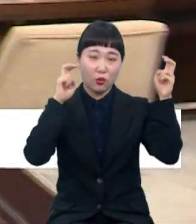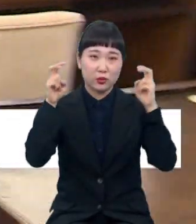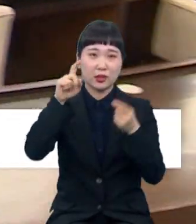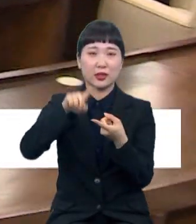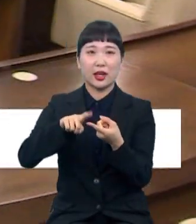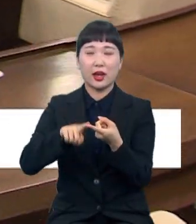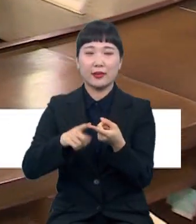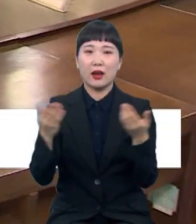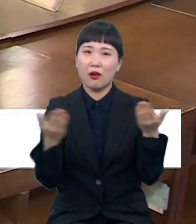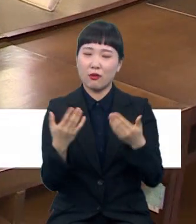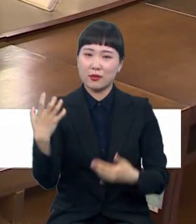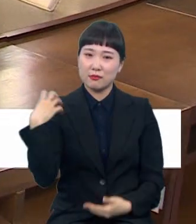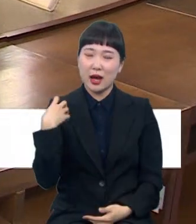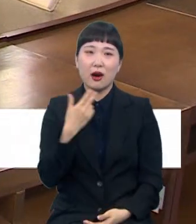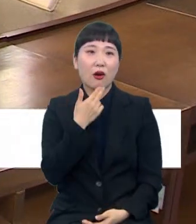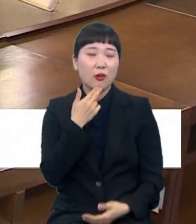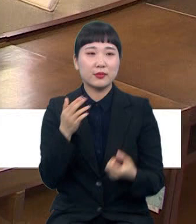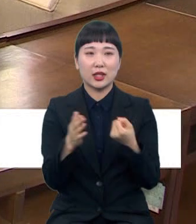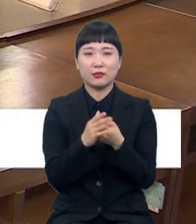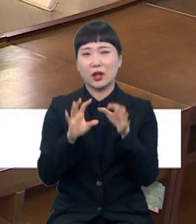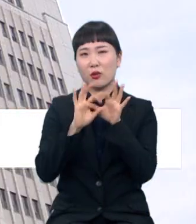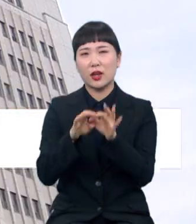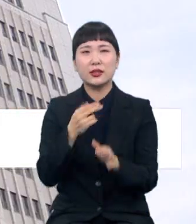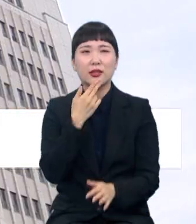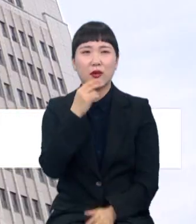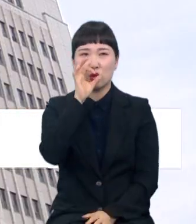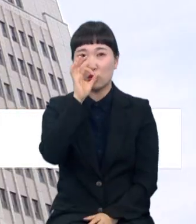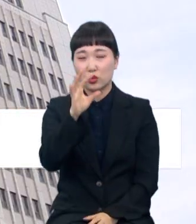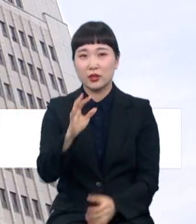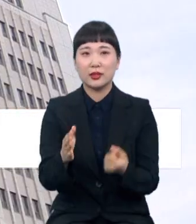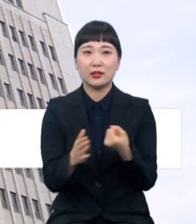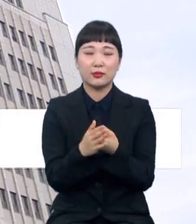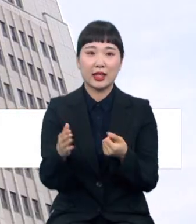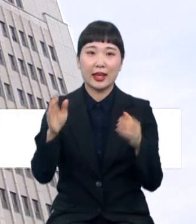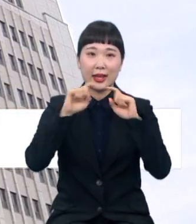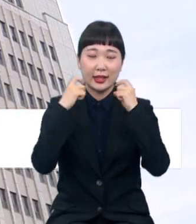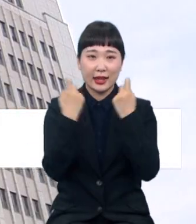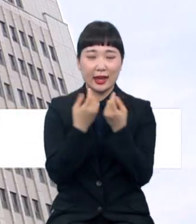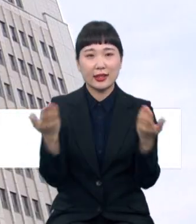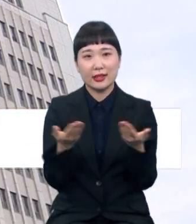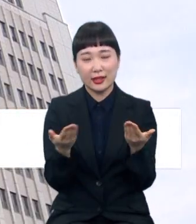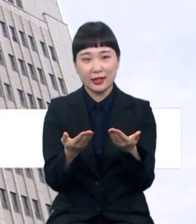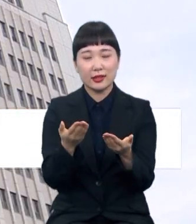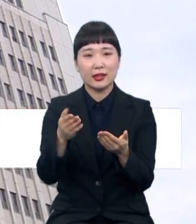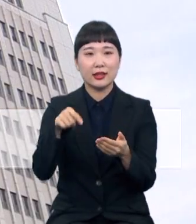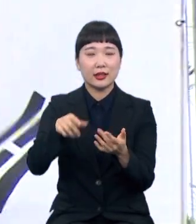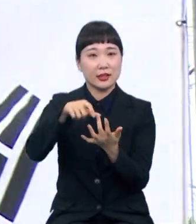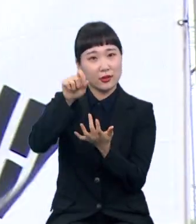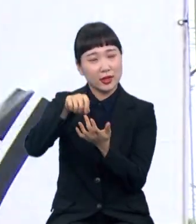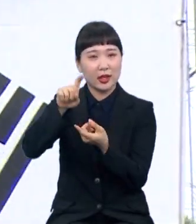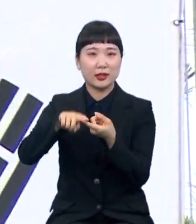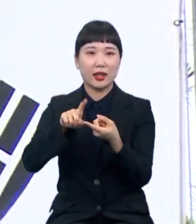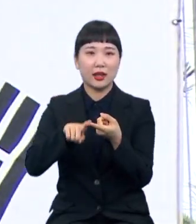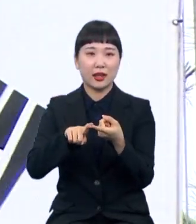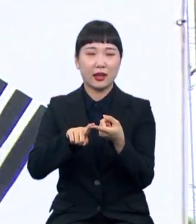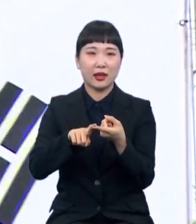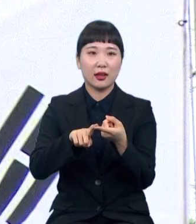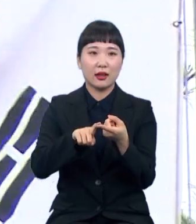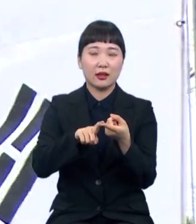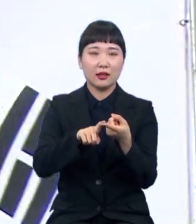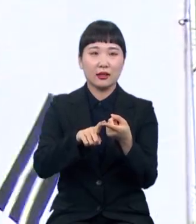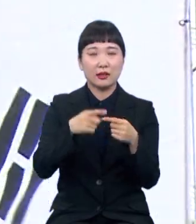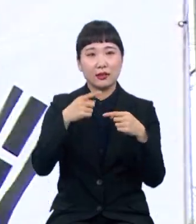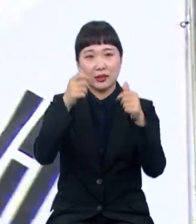업무를 담당하지 않아 업무 관련성이 없고 개인의 직업 선택 자유는 보호되어야 한다고 주장했지만 재판부의